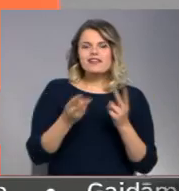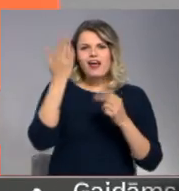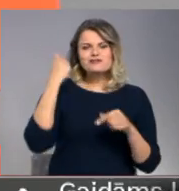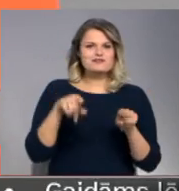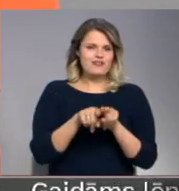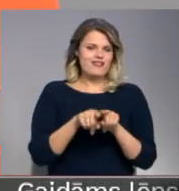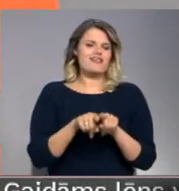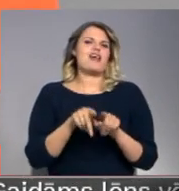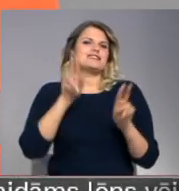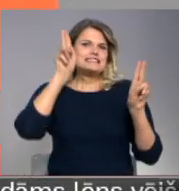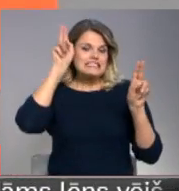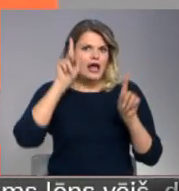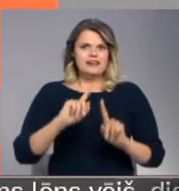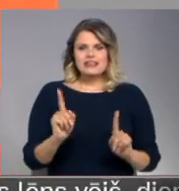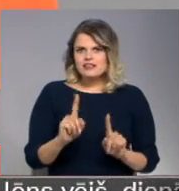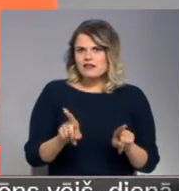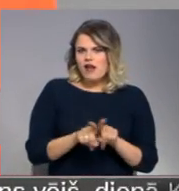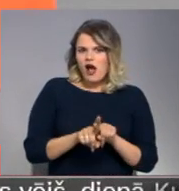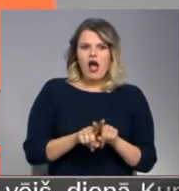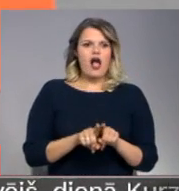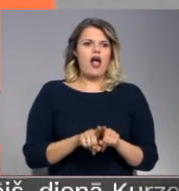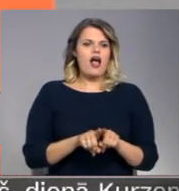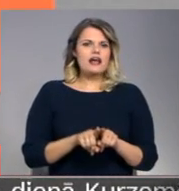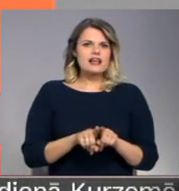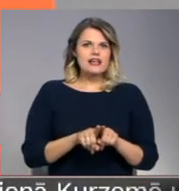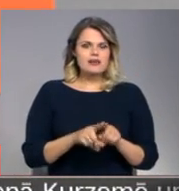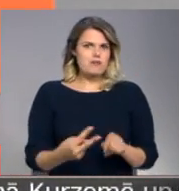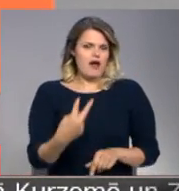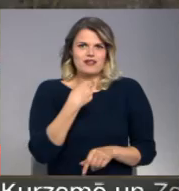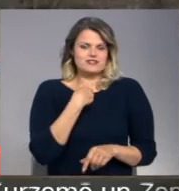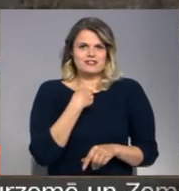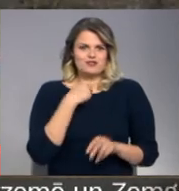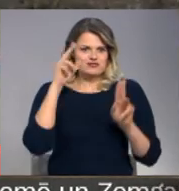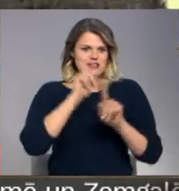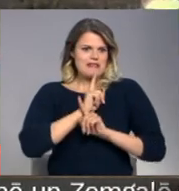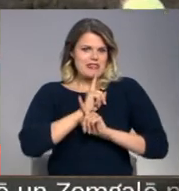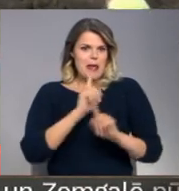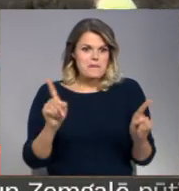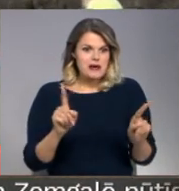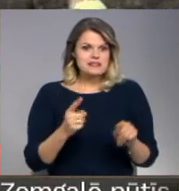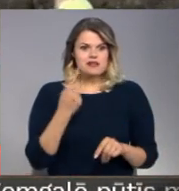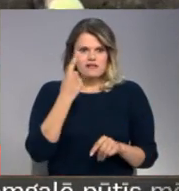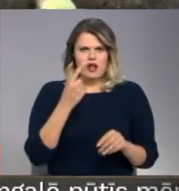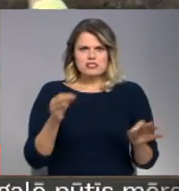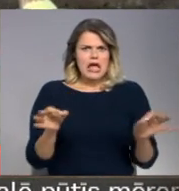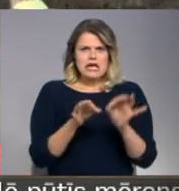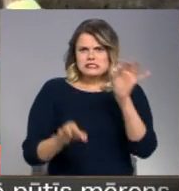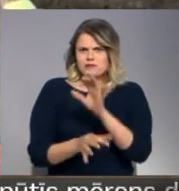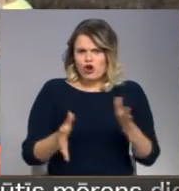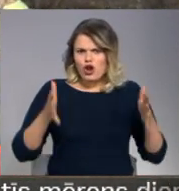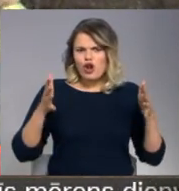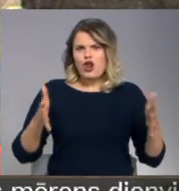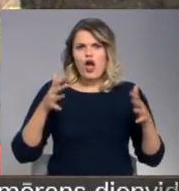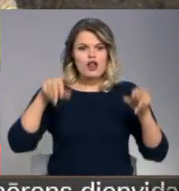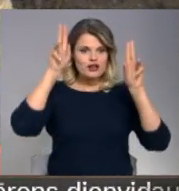un ir pavisam, teiksim, pārsteidzošie zaķi. Jā. Viens no izmēros lielākajiem zaķiem,